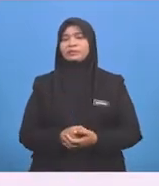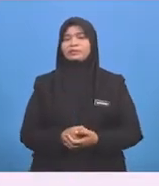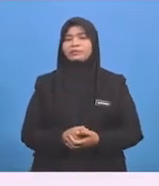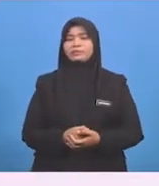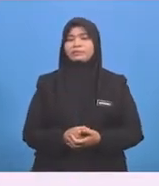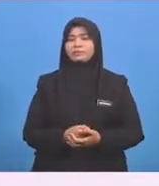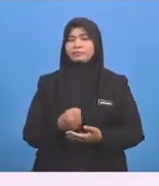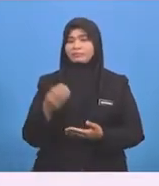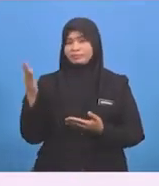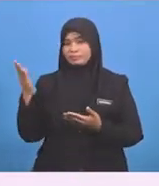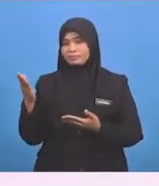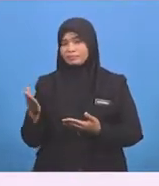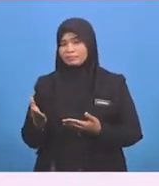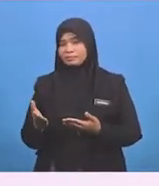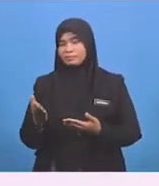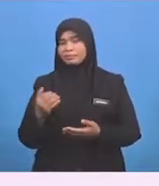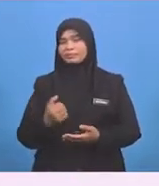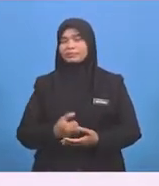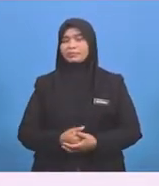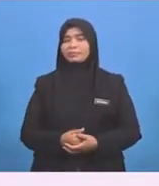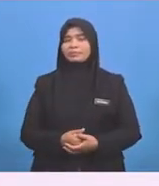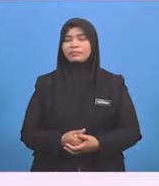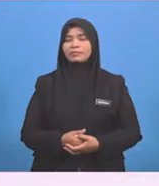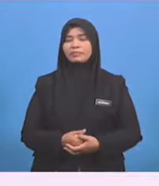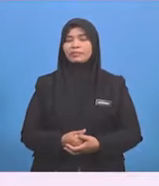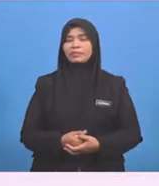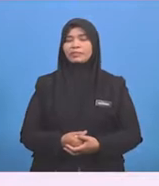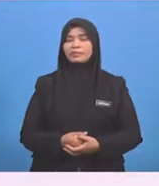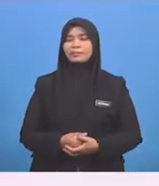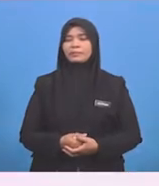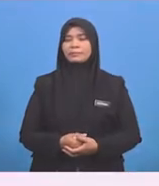4.52 darab 10 kuasa 6 joule.